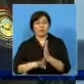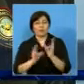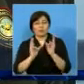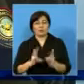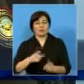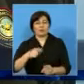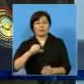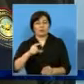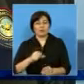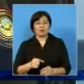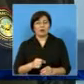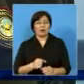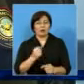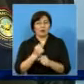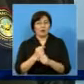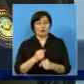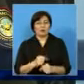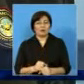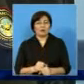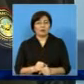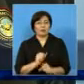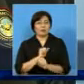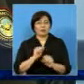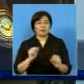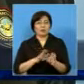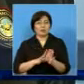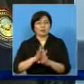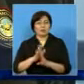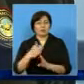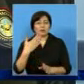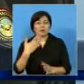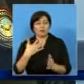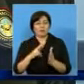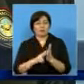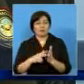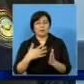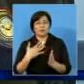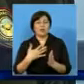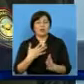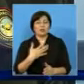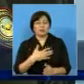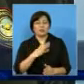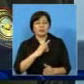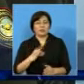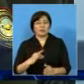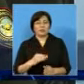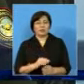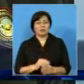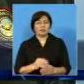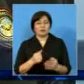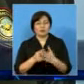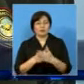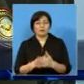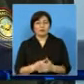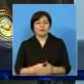газового оборудования газовые баллоны нельзя заполнять более 85%. То есть с учетом этого